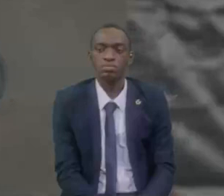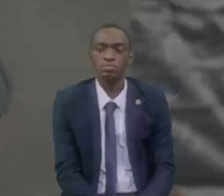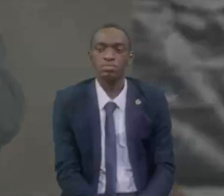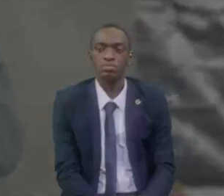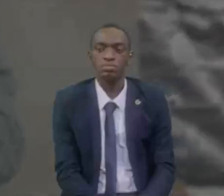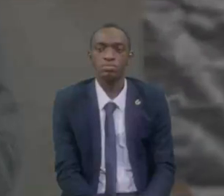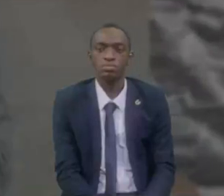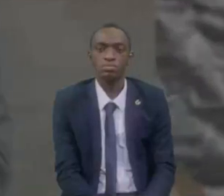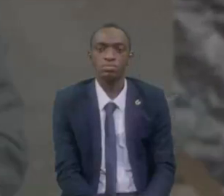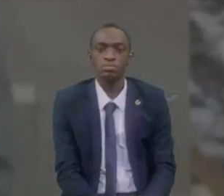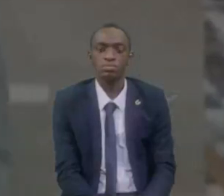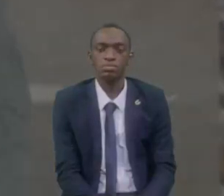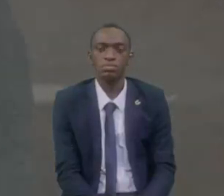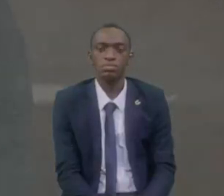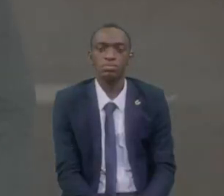Verset 34.